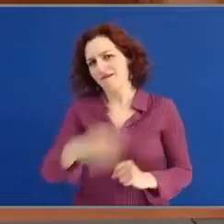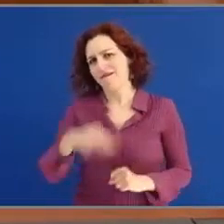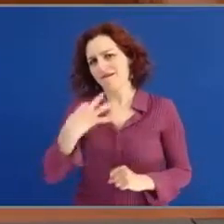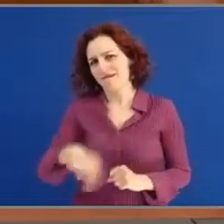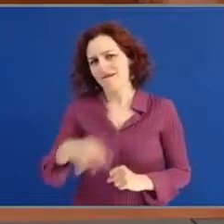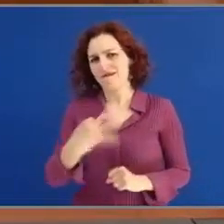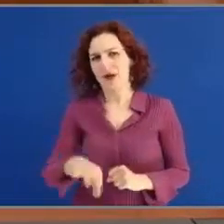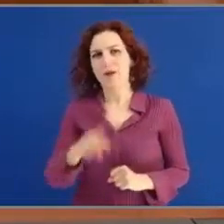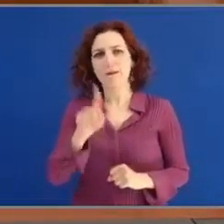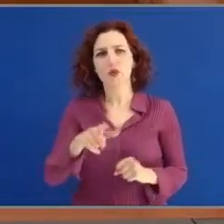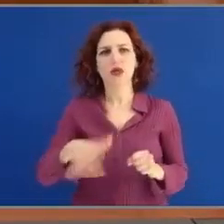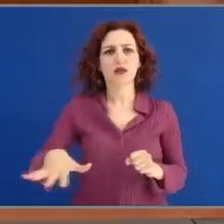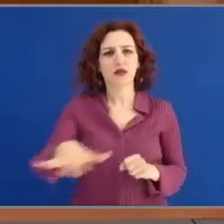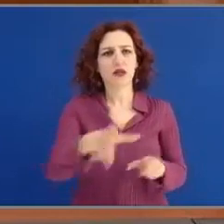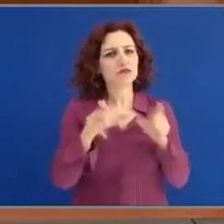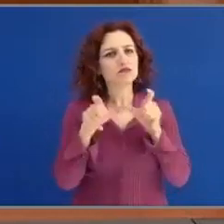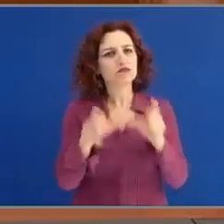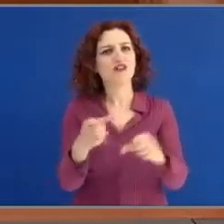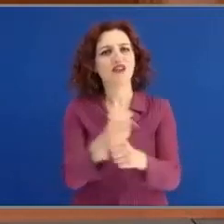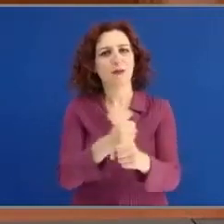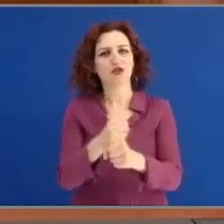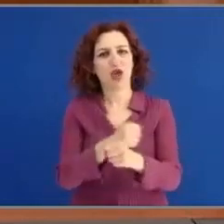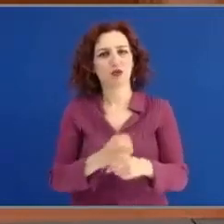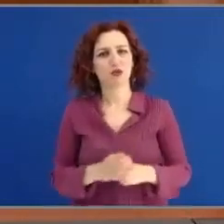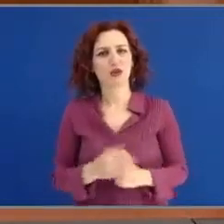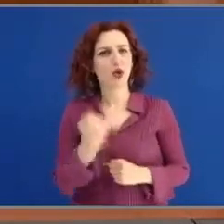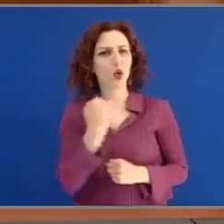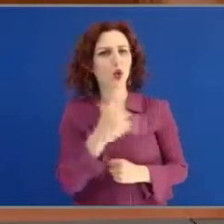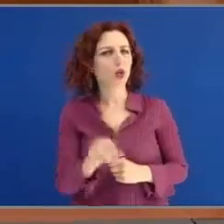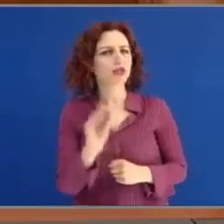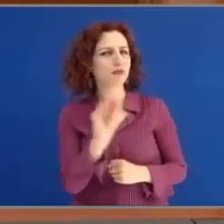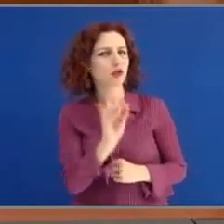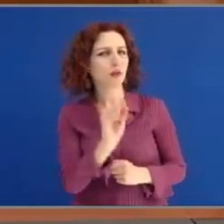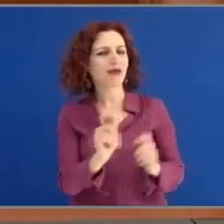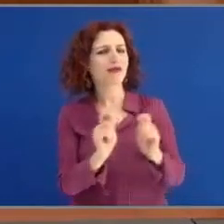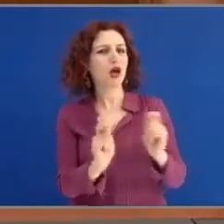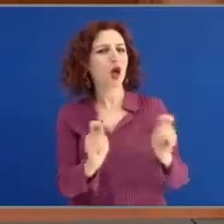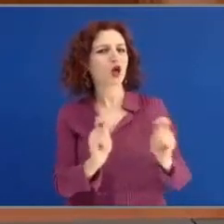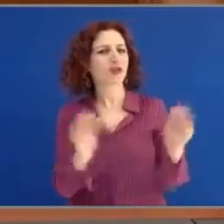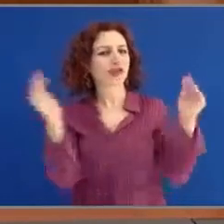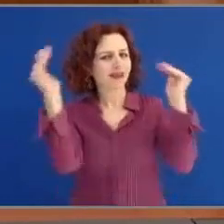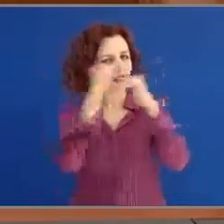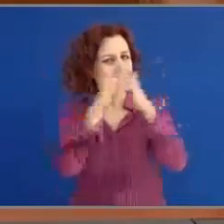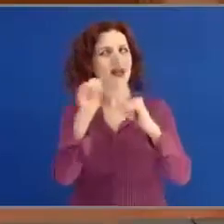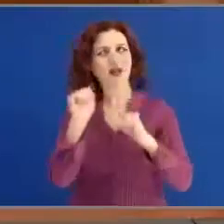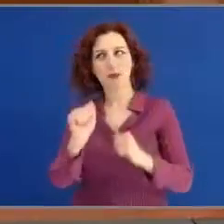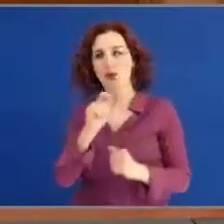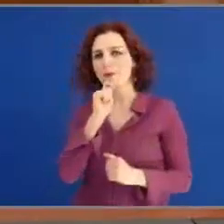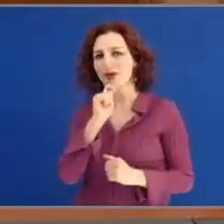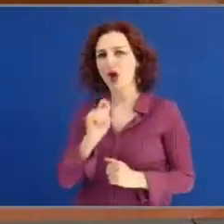farmaceutico. Ultima domanda, Clarida Salvatori, Corriere della Sera, puoi sbloccare il microfono.